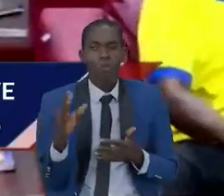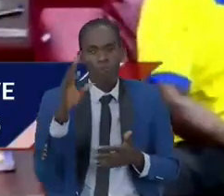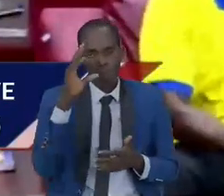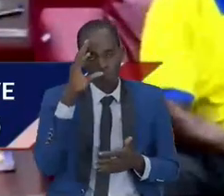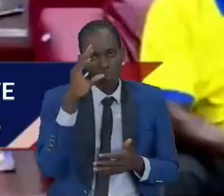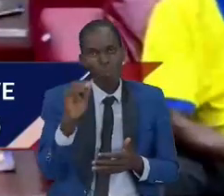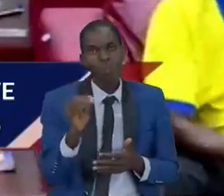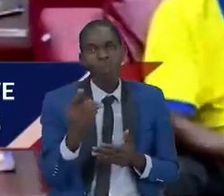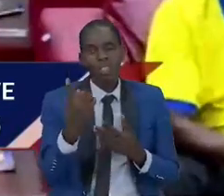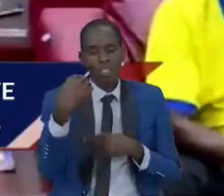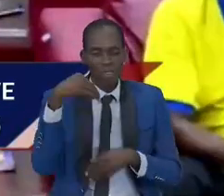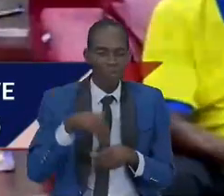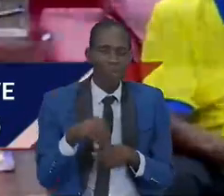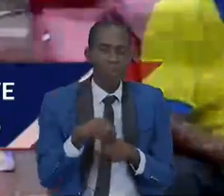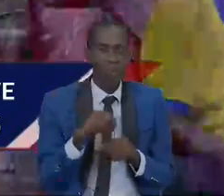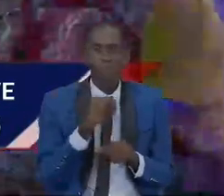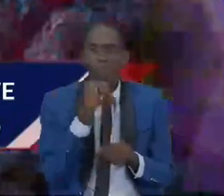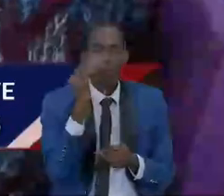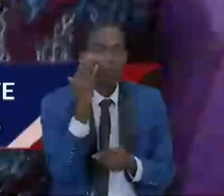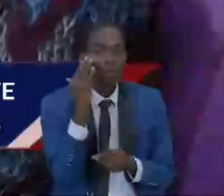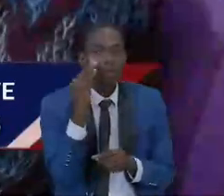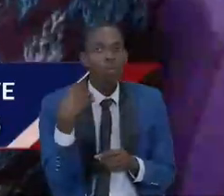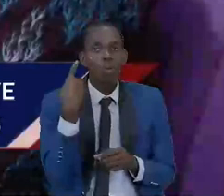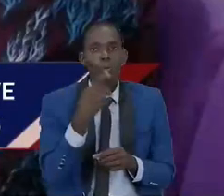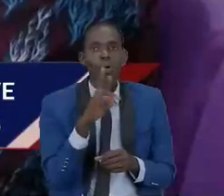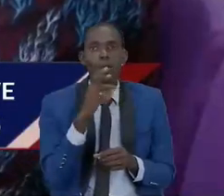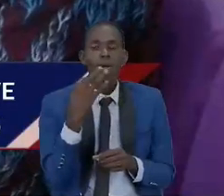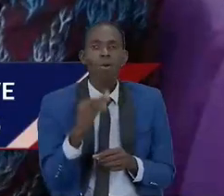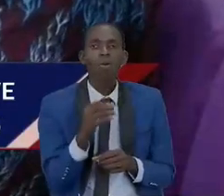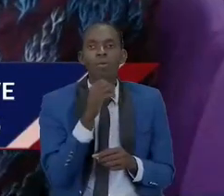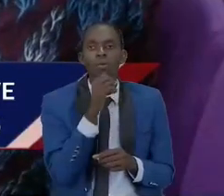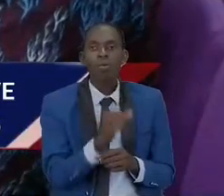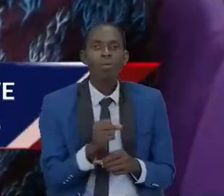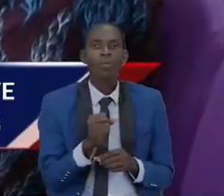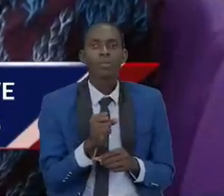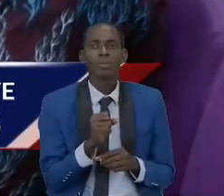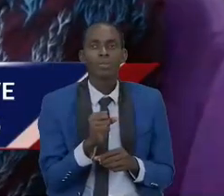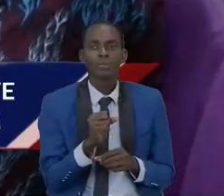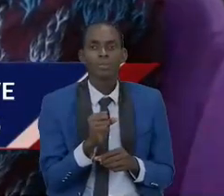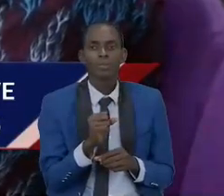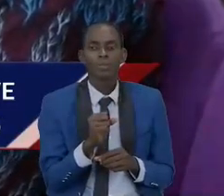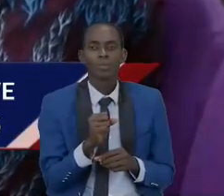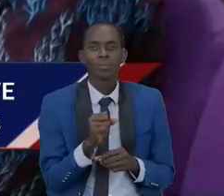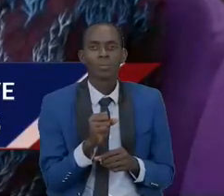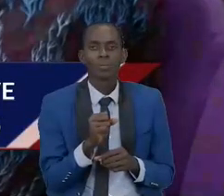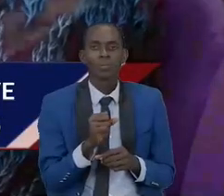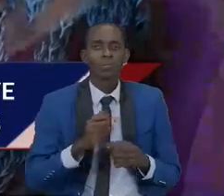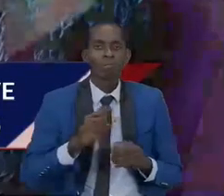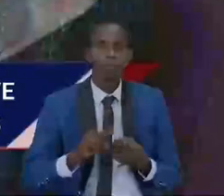s'est glissé parmi vous certains hommes dont la condamnation est écrite depuis longtemps